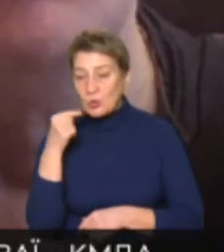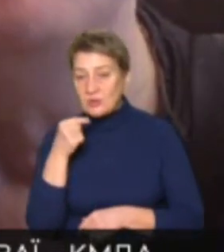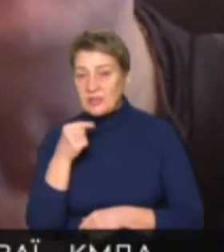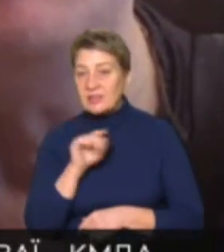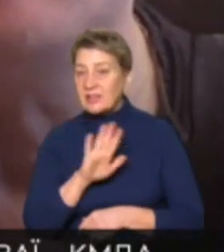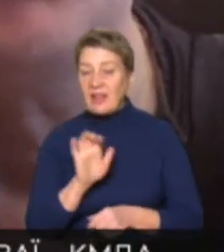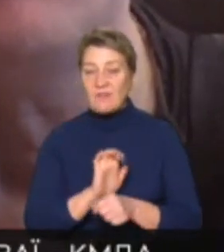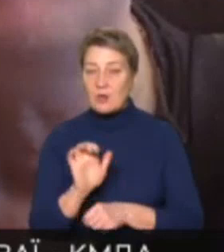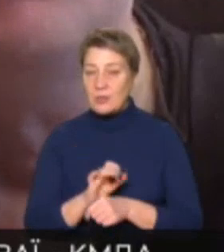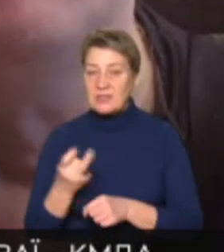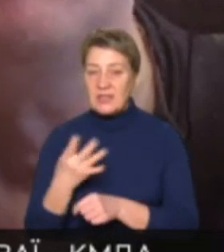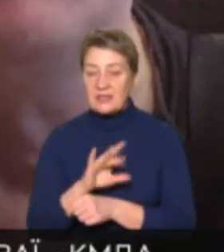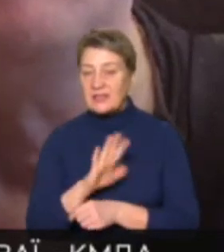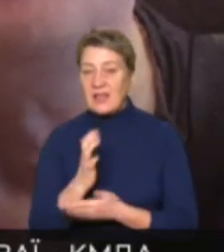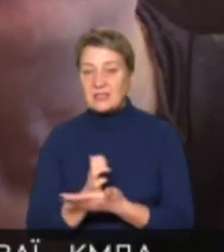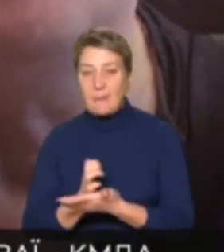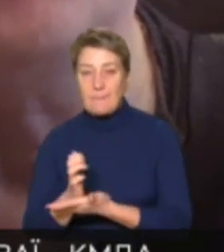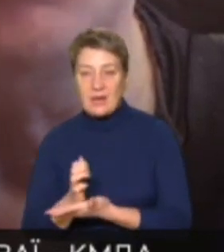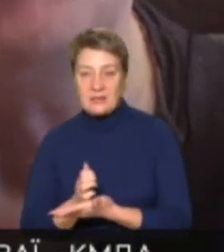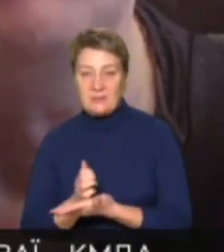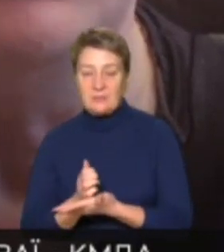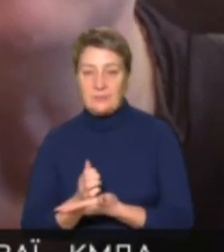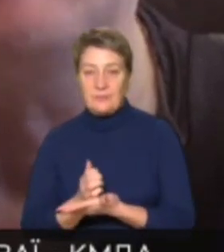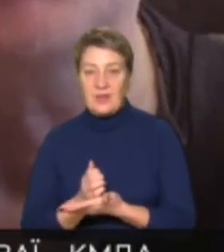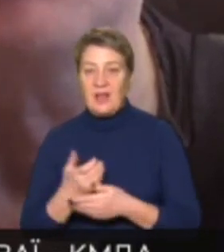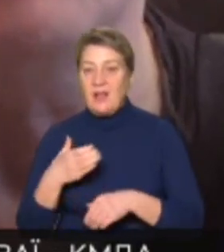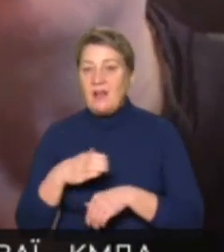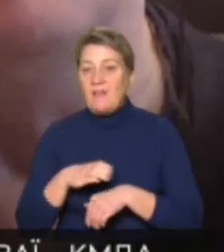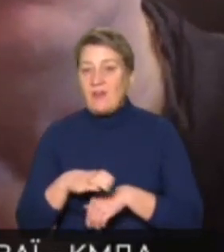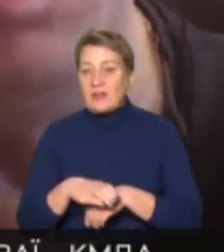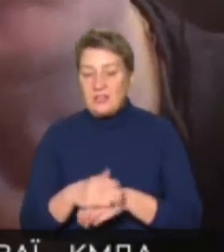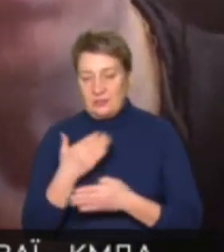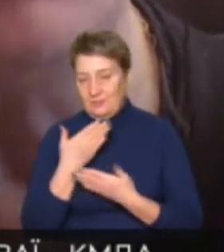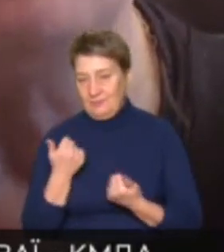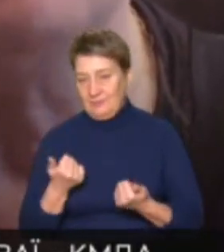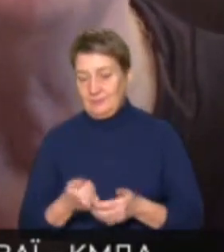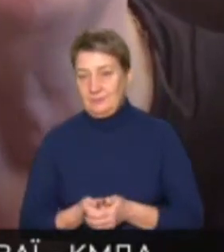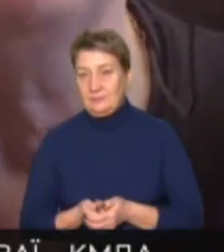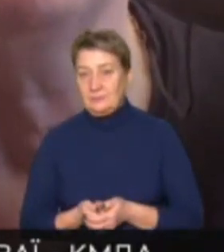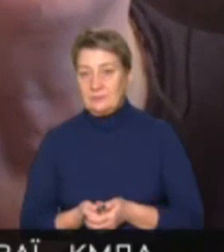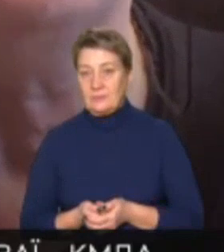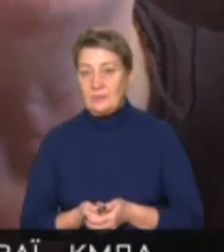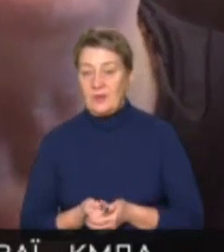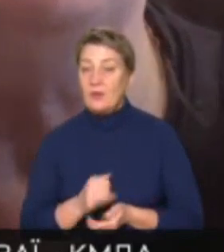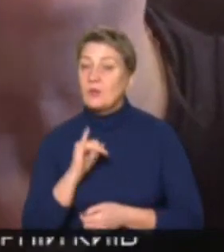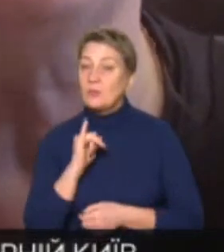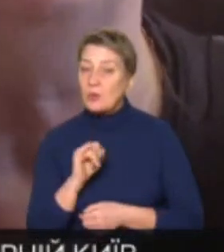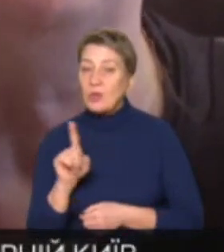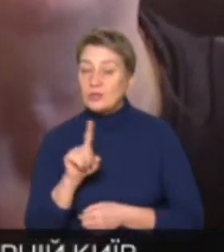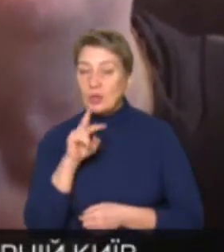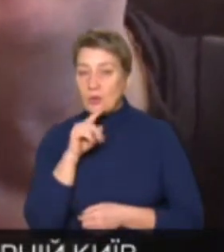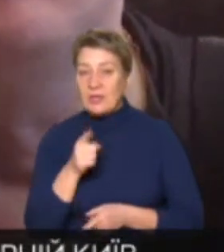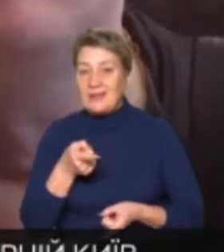ракет, не їх запасів фактично не залишилось. Ну, погано в тому, що Корея дійсно може